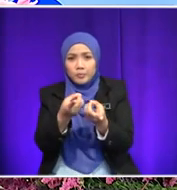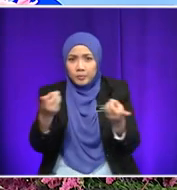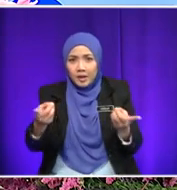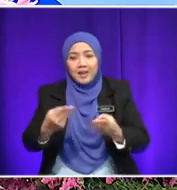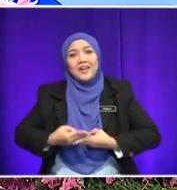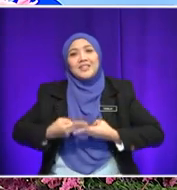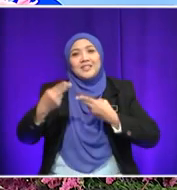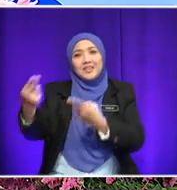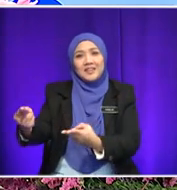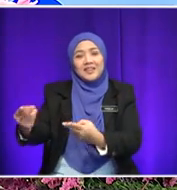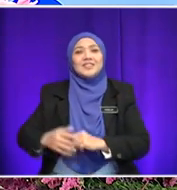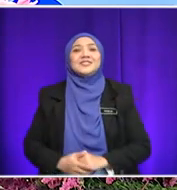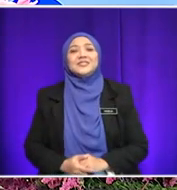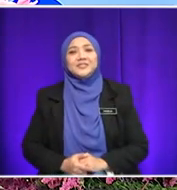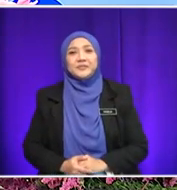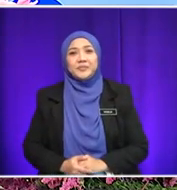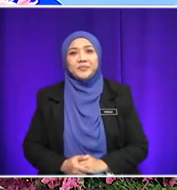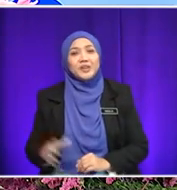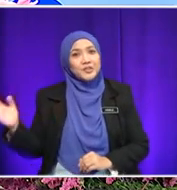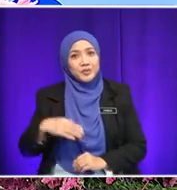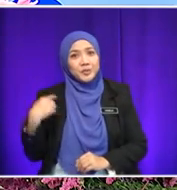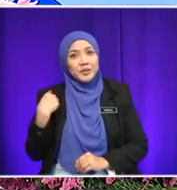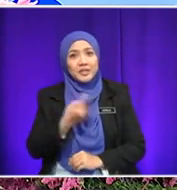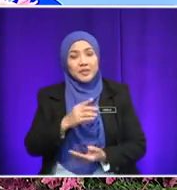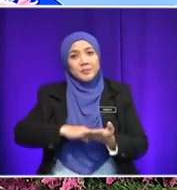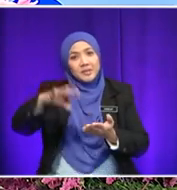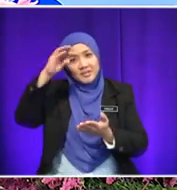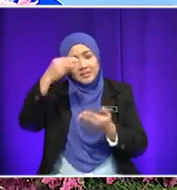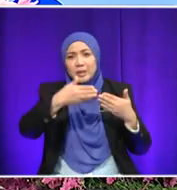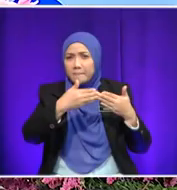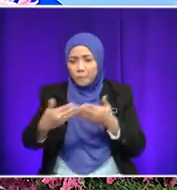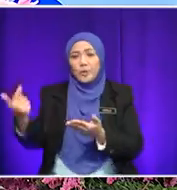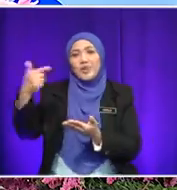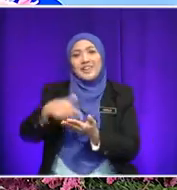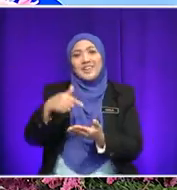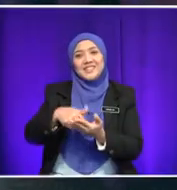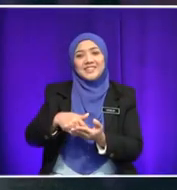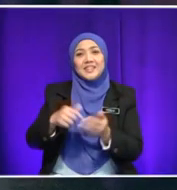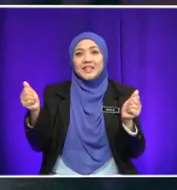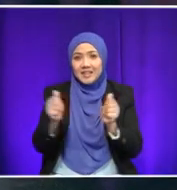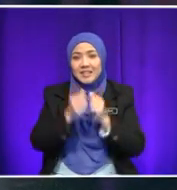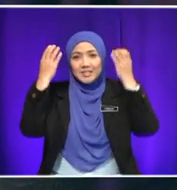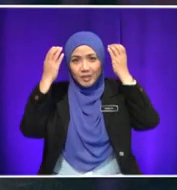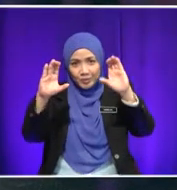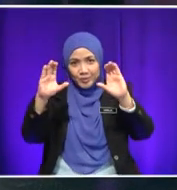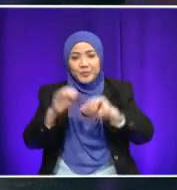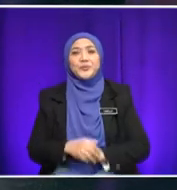bunga kita yang sudah cantik nih job kita teruskan sesi pembelajaran kita bersama-sama dengan Cikgu nanti